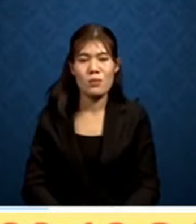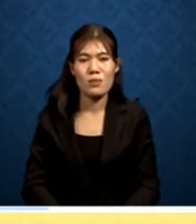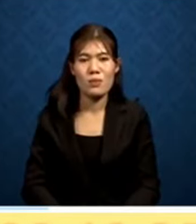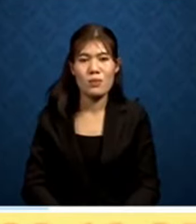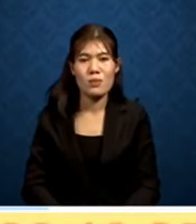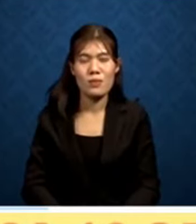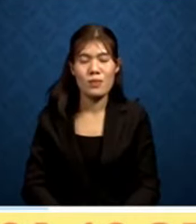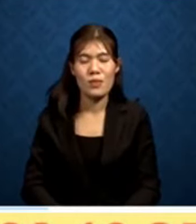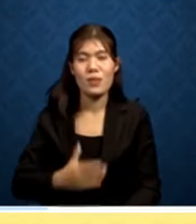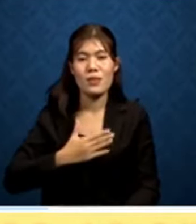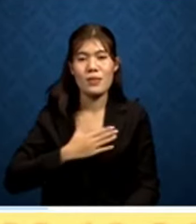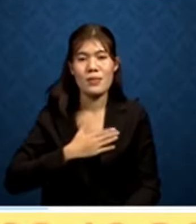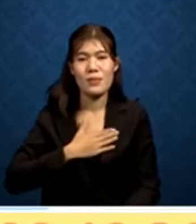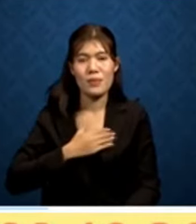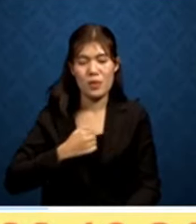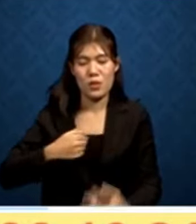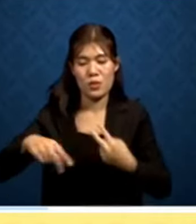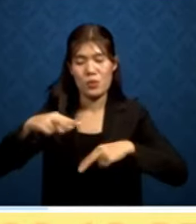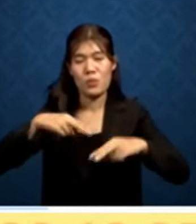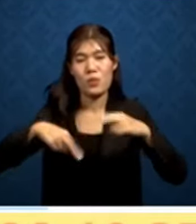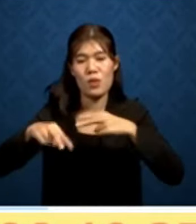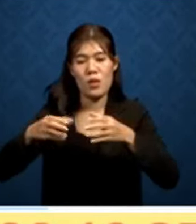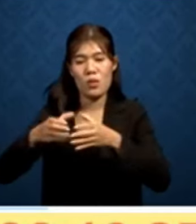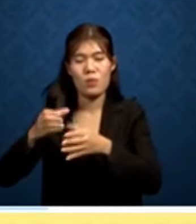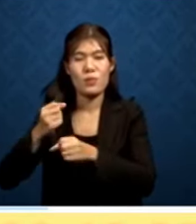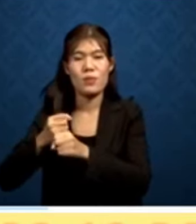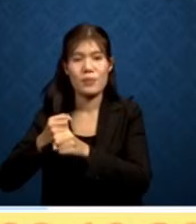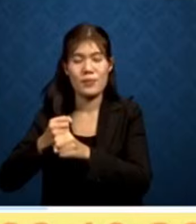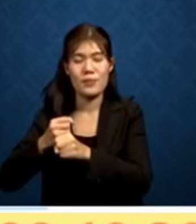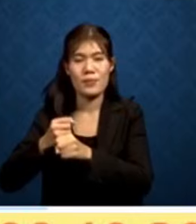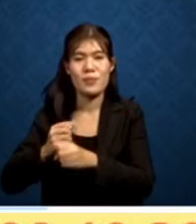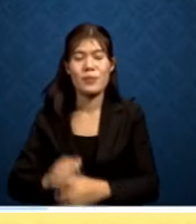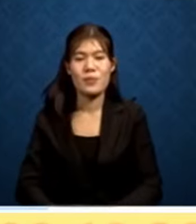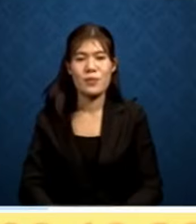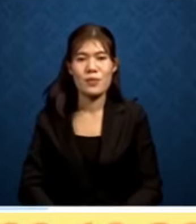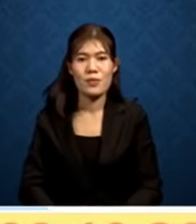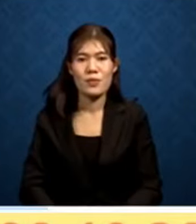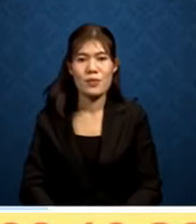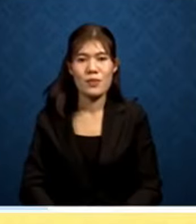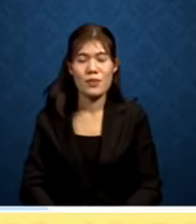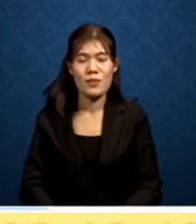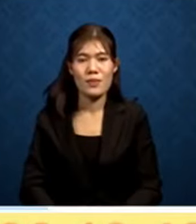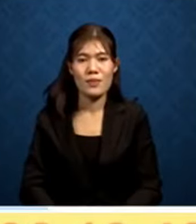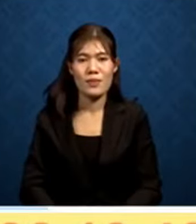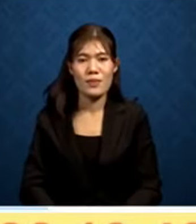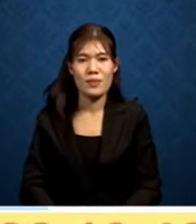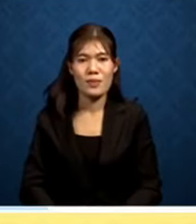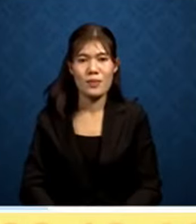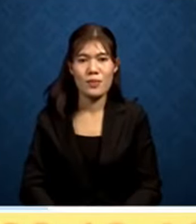เกิขึ้็